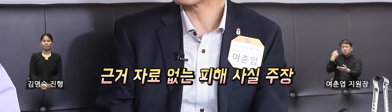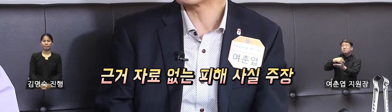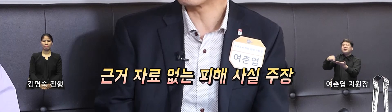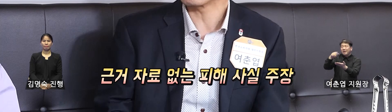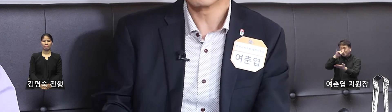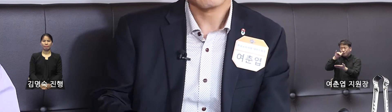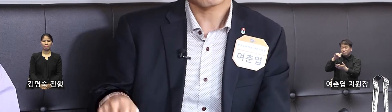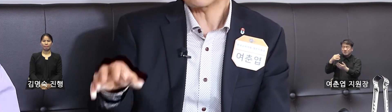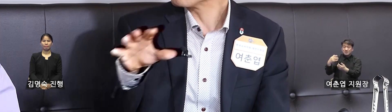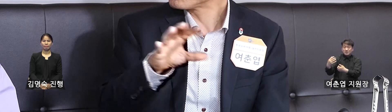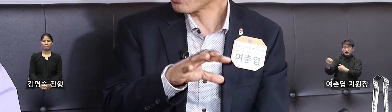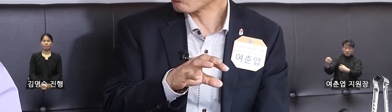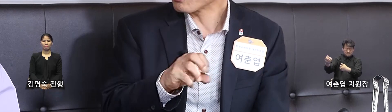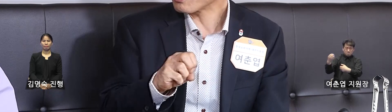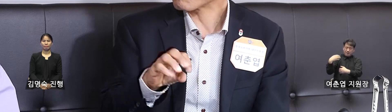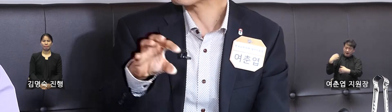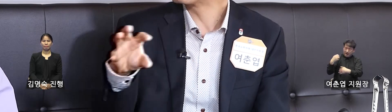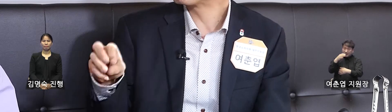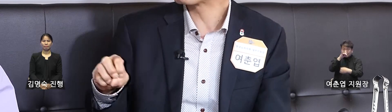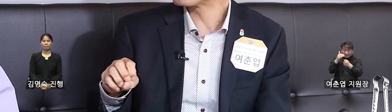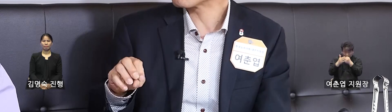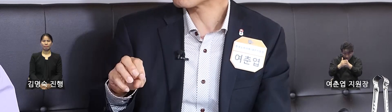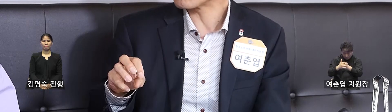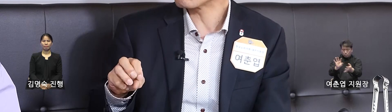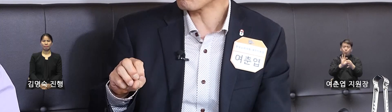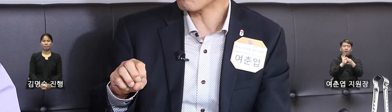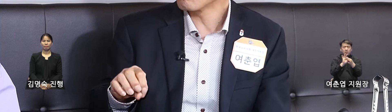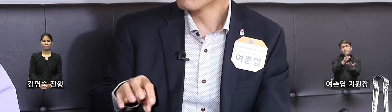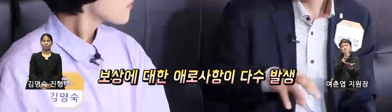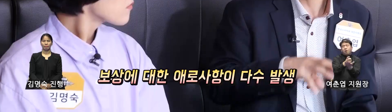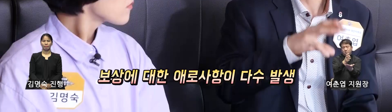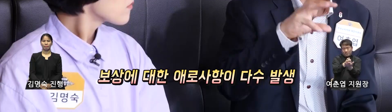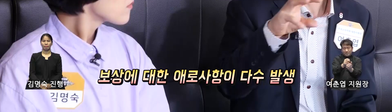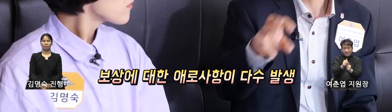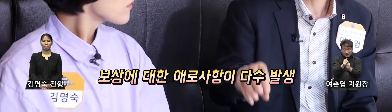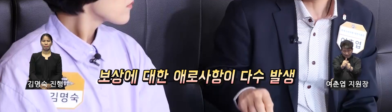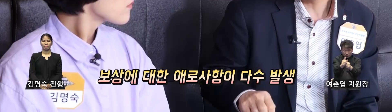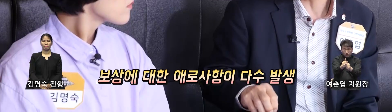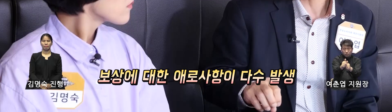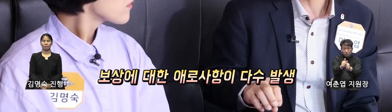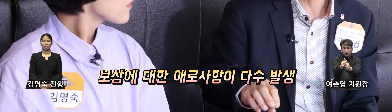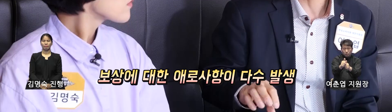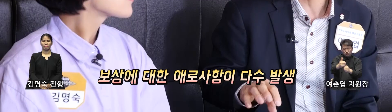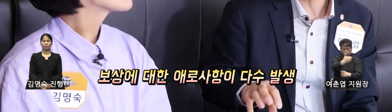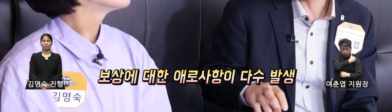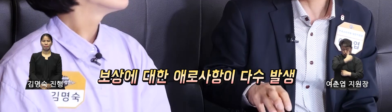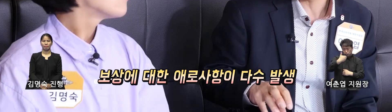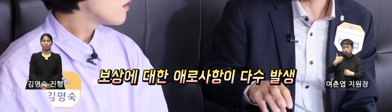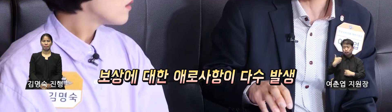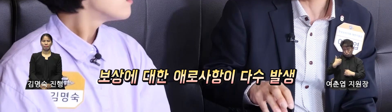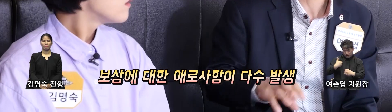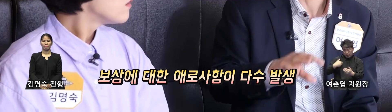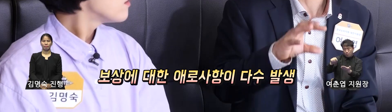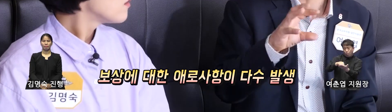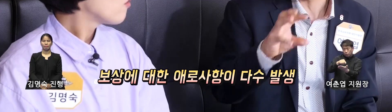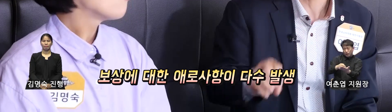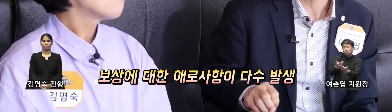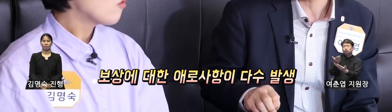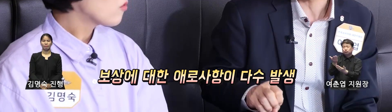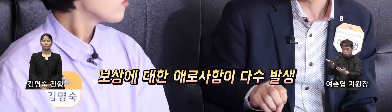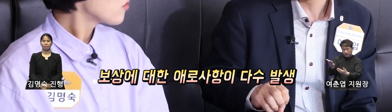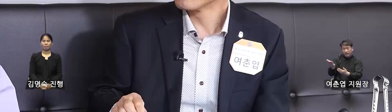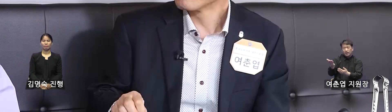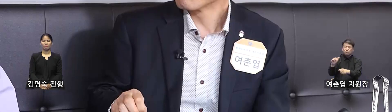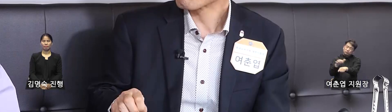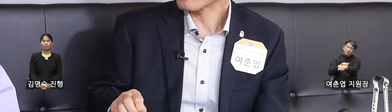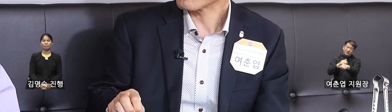보니까 저희들이 관련 제도나 관련 법 규정을 가지고 흡족하게 보상을 받는데 애로사항이